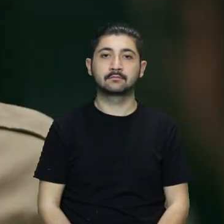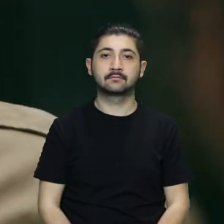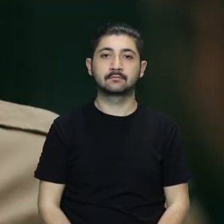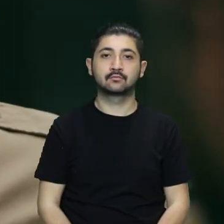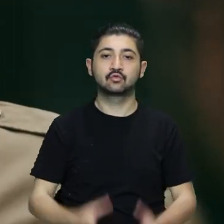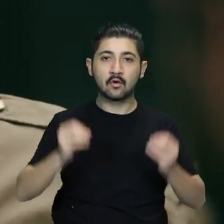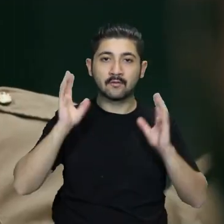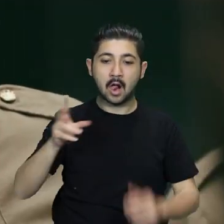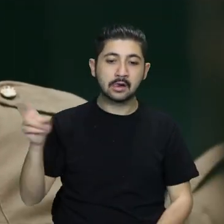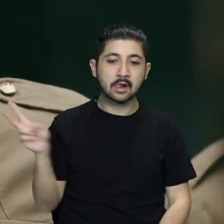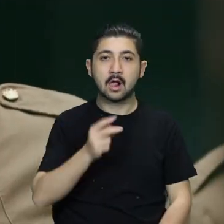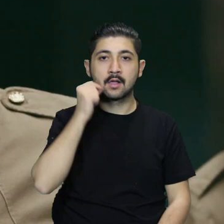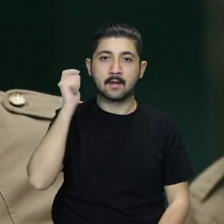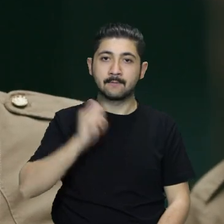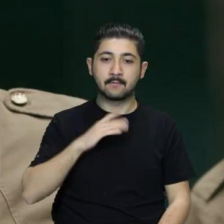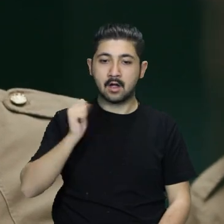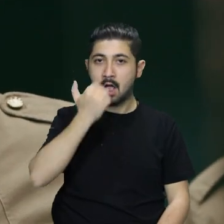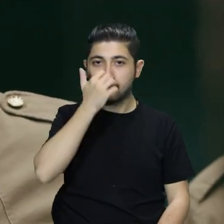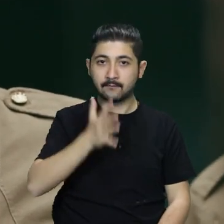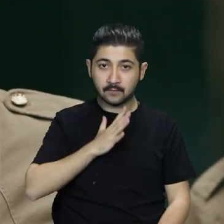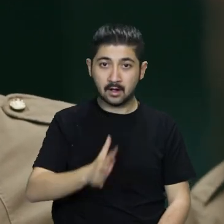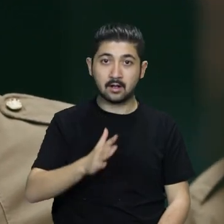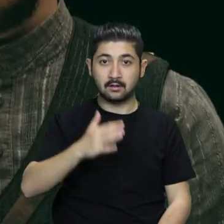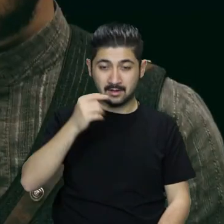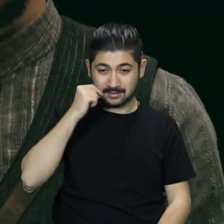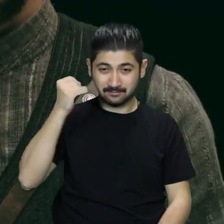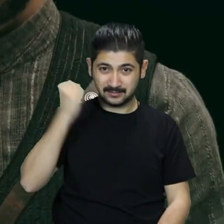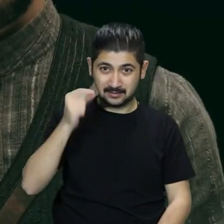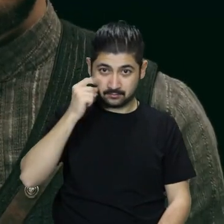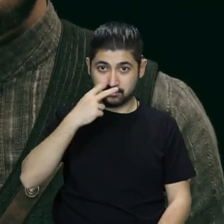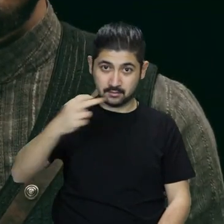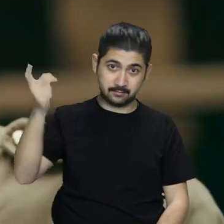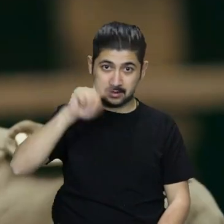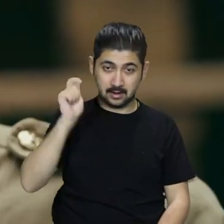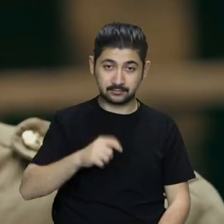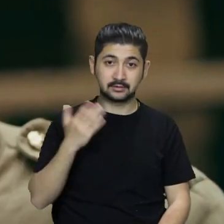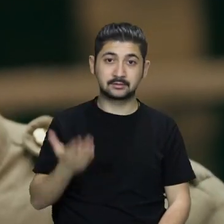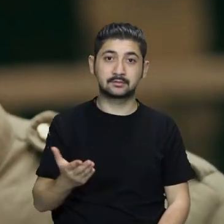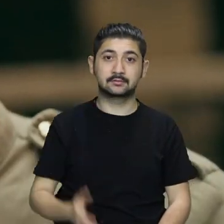O kadar kan döktük burada. Gavura yar mı edeceğiz burayı?